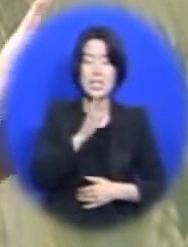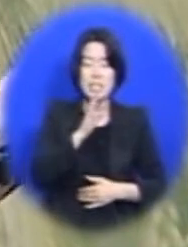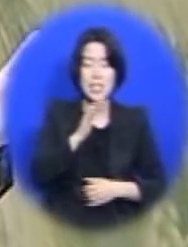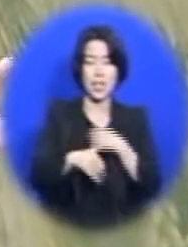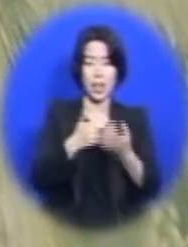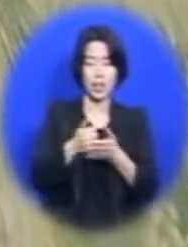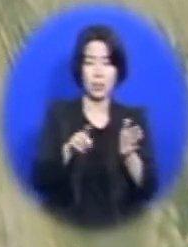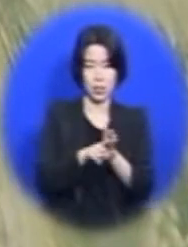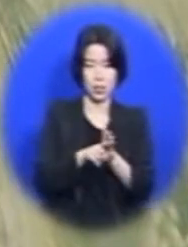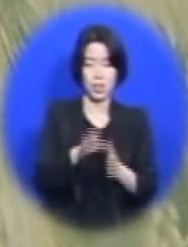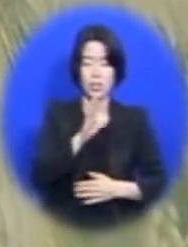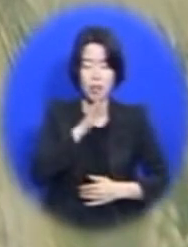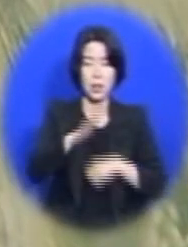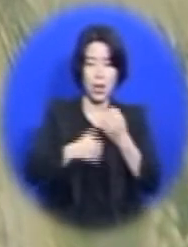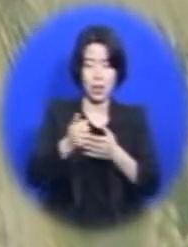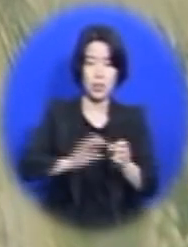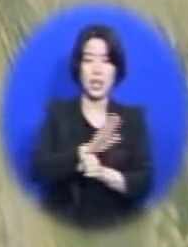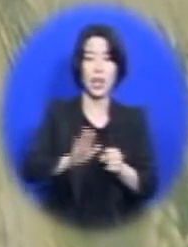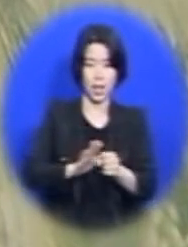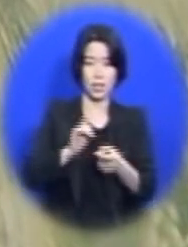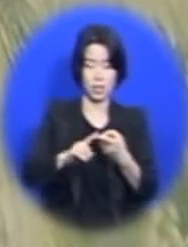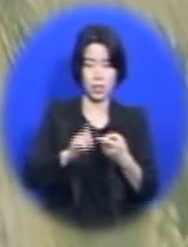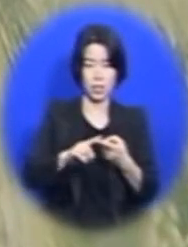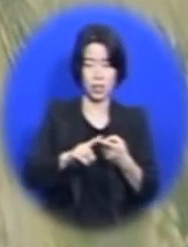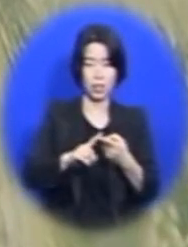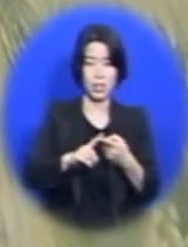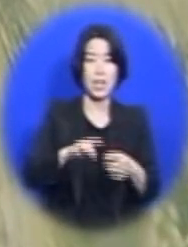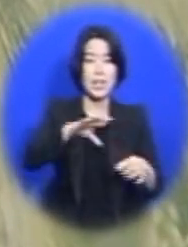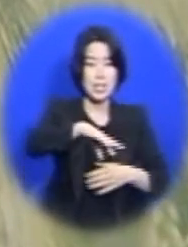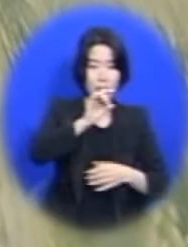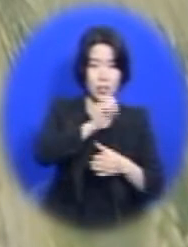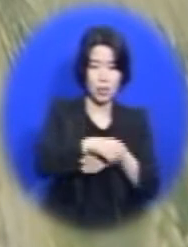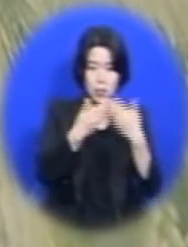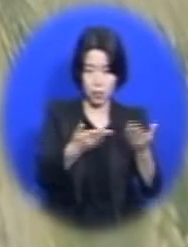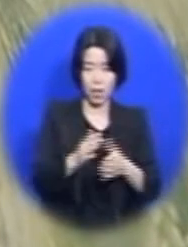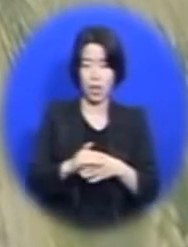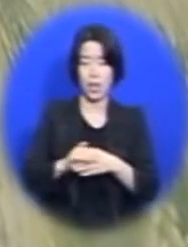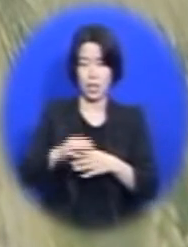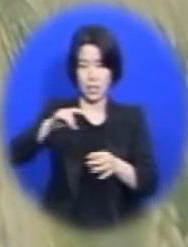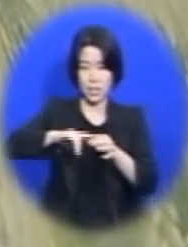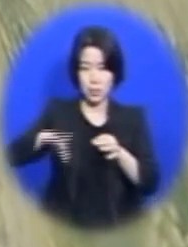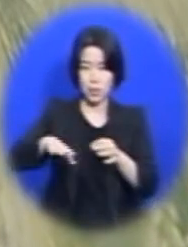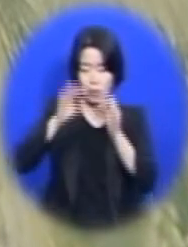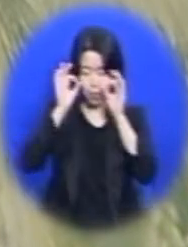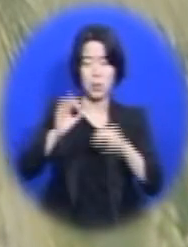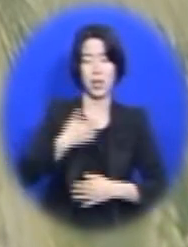하나님을 사랑하는지는 첫 열매 감사와 십일조를 보면 안다는 겁니다. 왜? 어려운 일이기